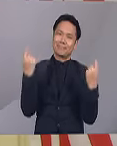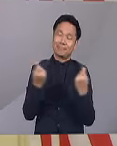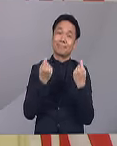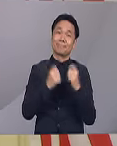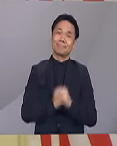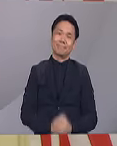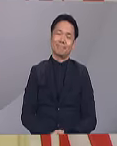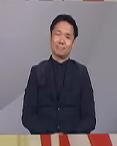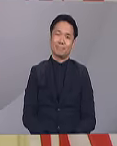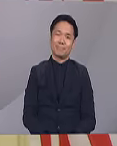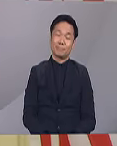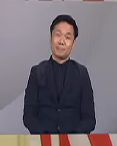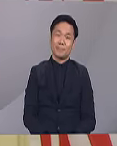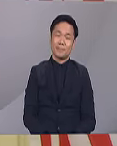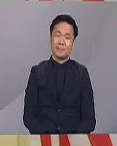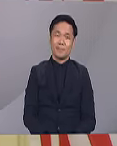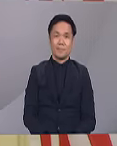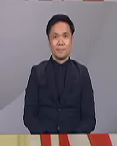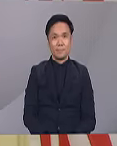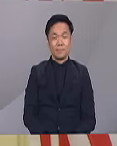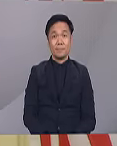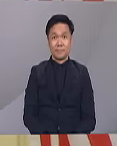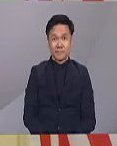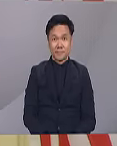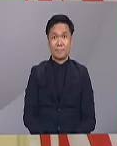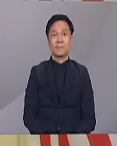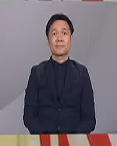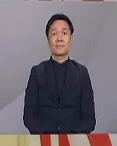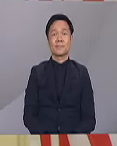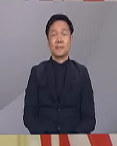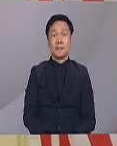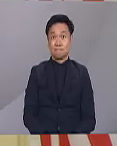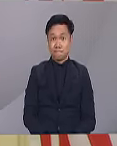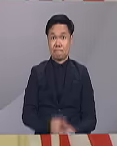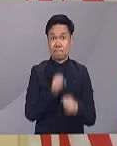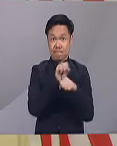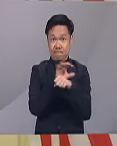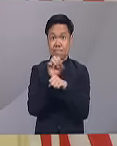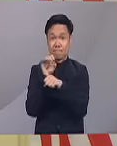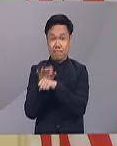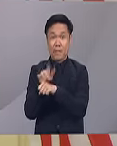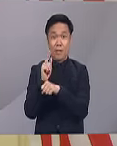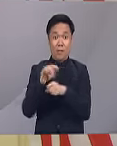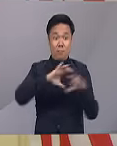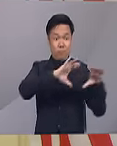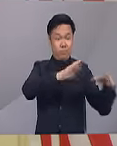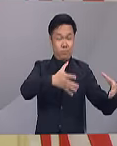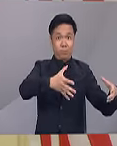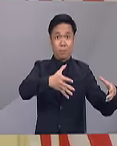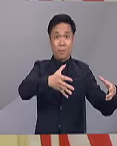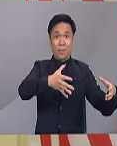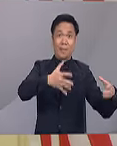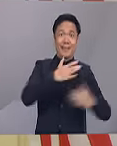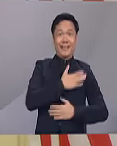ingin ingatkan bahawa aktiviti riadah secara berkumpulan